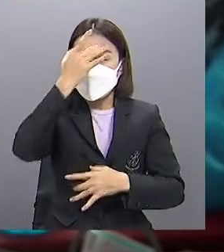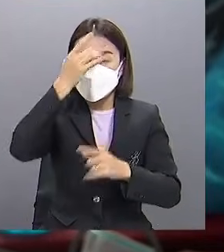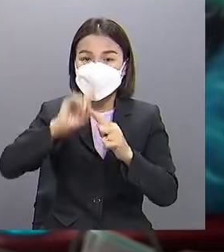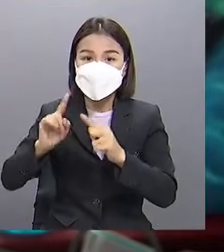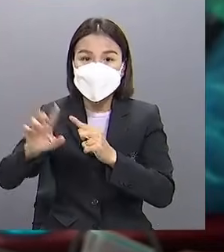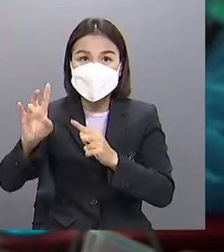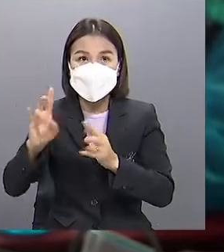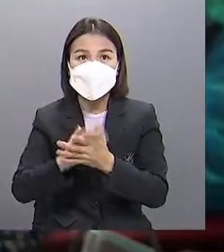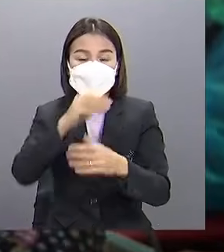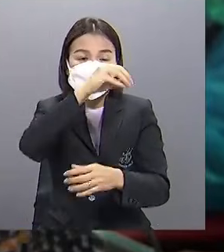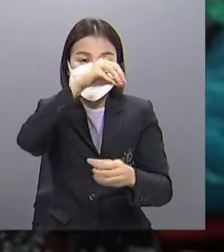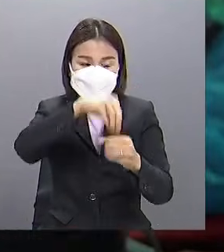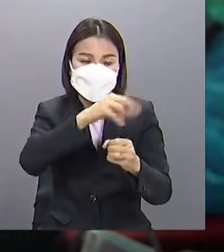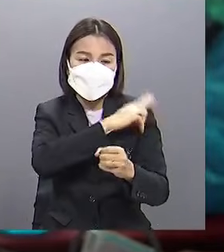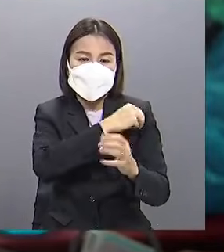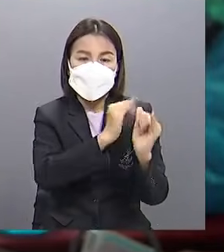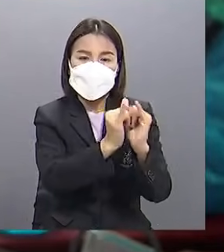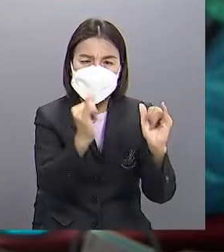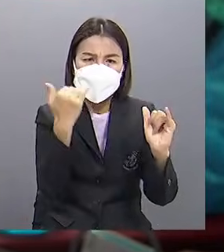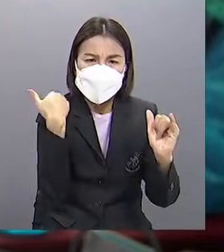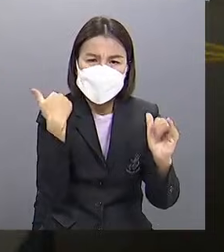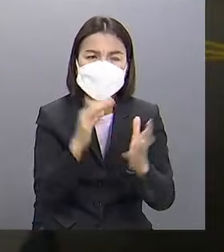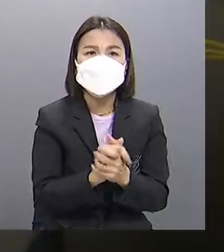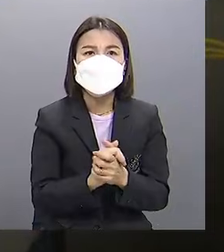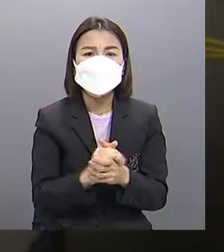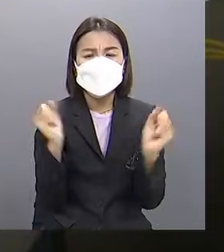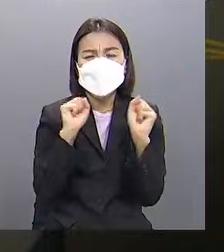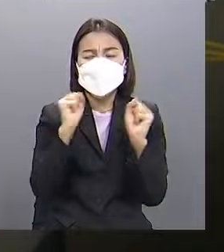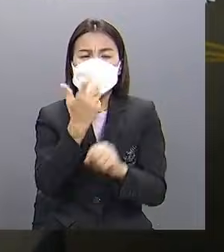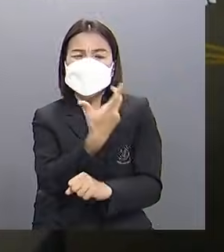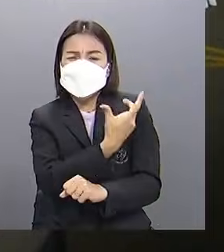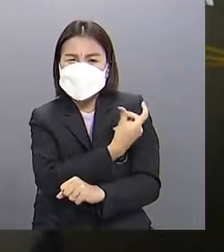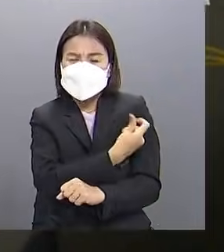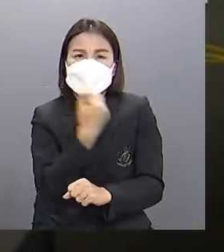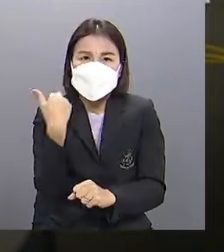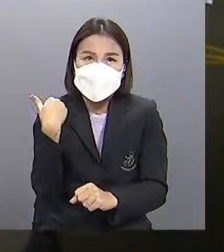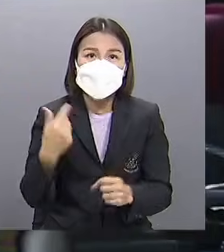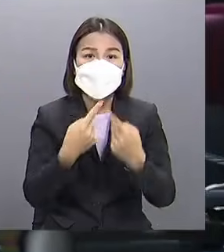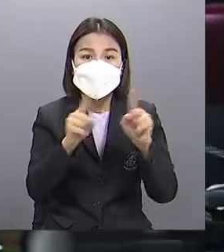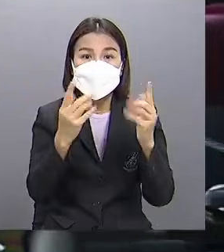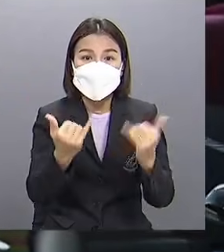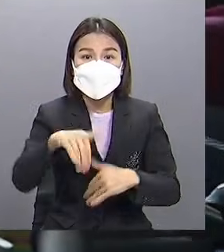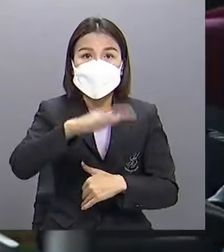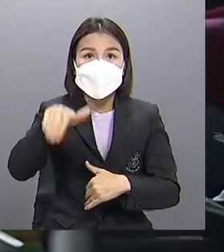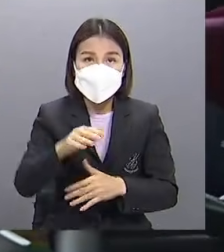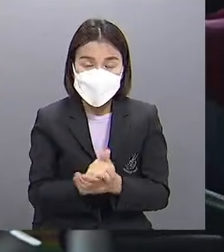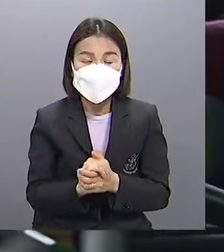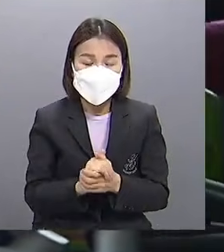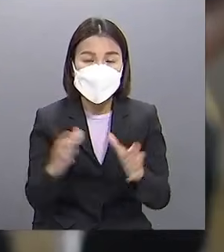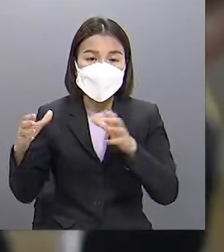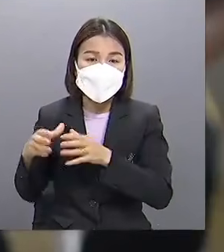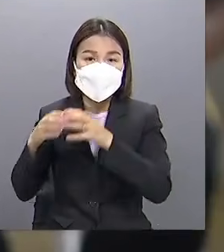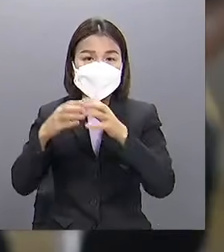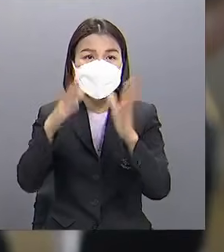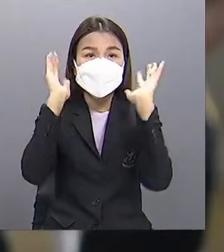คซีนนะครับกลัวผลข้างเคียงแล้วก็ลูกหลานก็ไม่กล้าพาไปโรงพยาบาลในครั้งนี้ทางโรงพยาบาลแม่สอดจะได้ร่วมกับคลินิกอบอุ่นจึงออกหน่วย